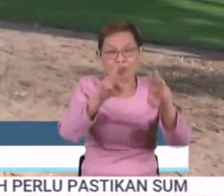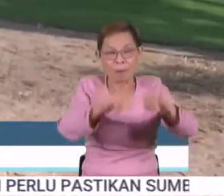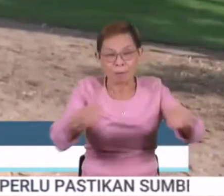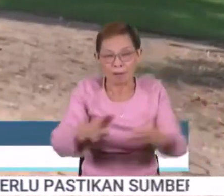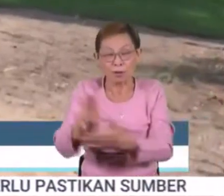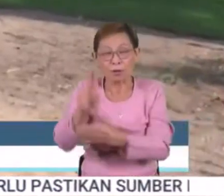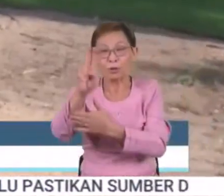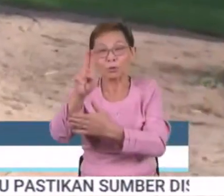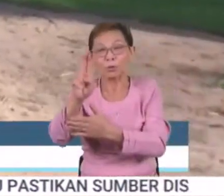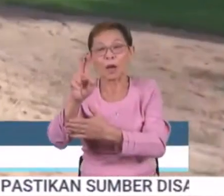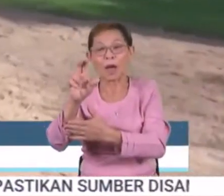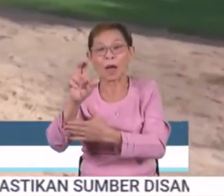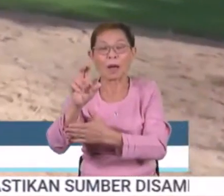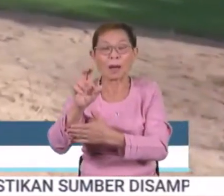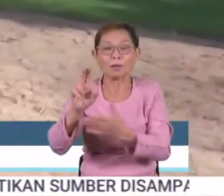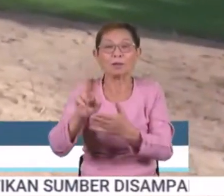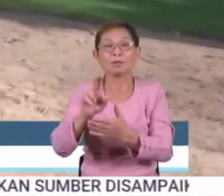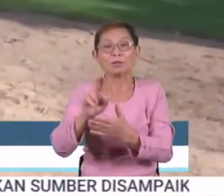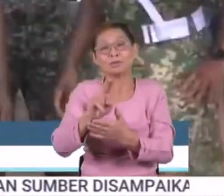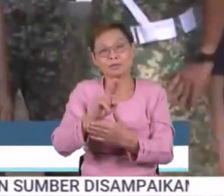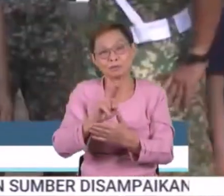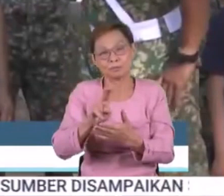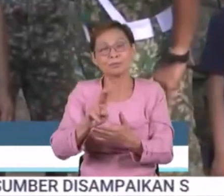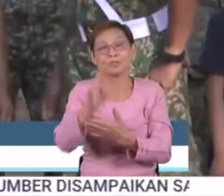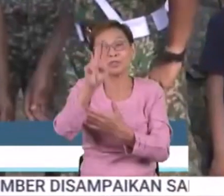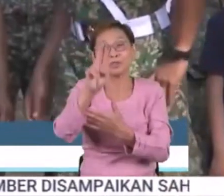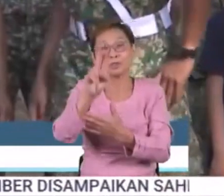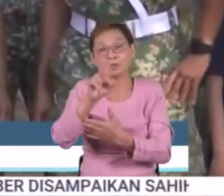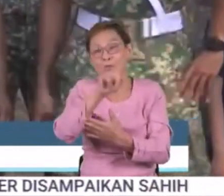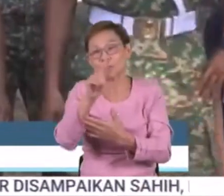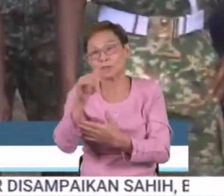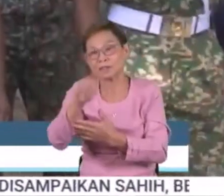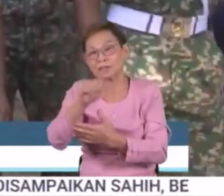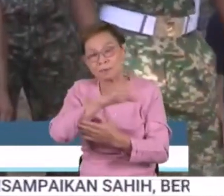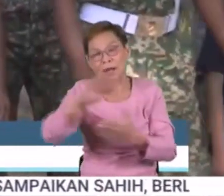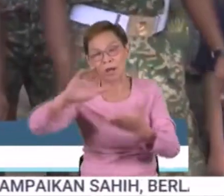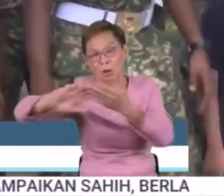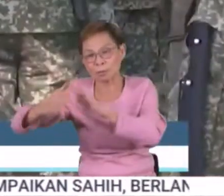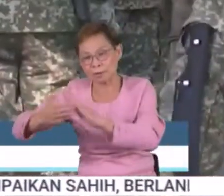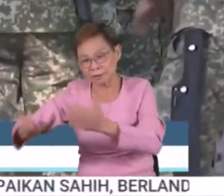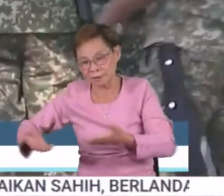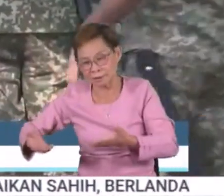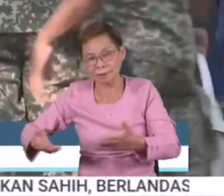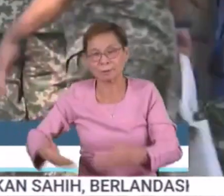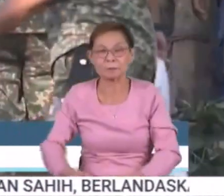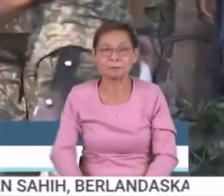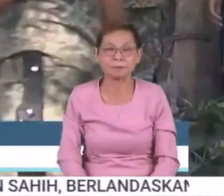Universiti Malaysia Terengganu Universiti Islam Sultan Zainal Abidin dan komuniti setempat